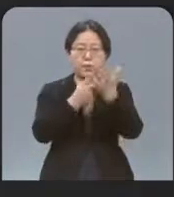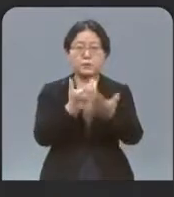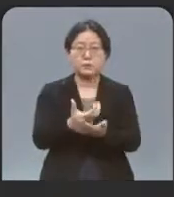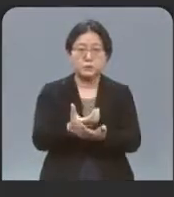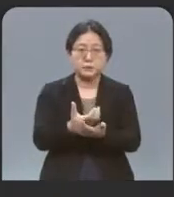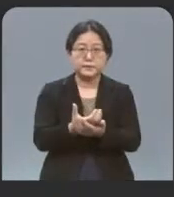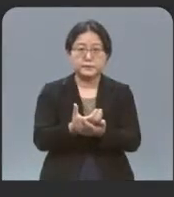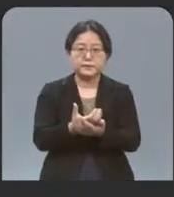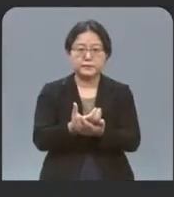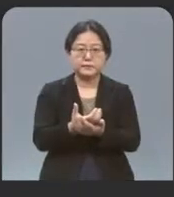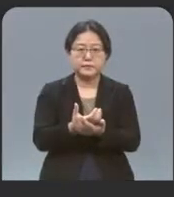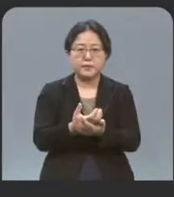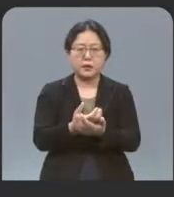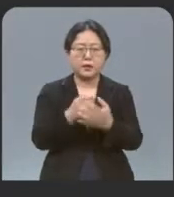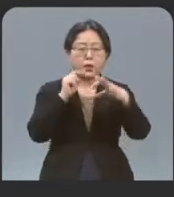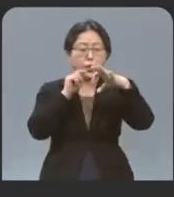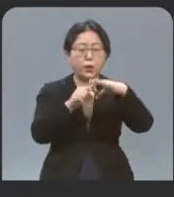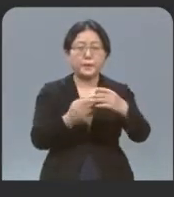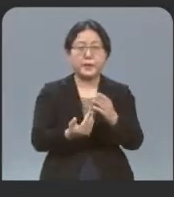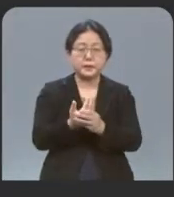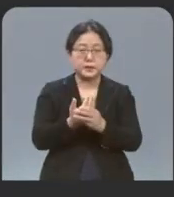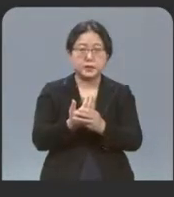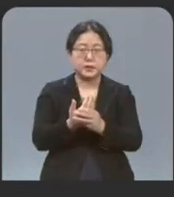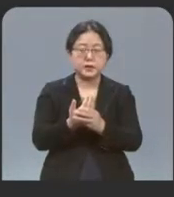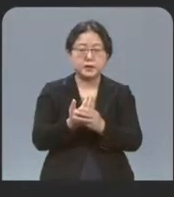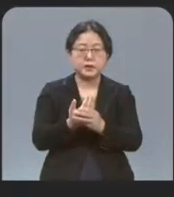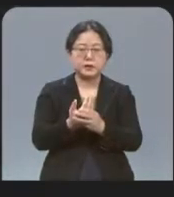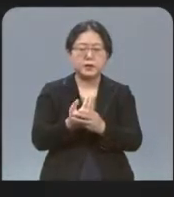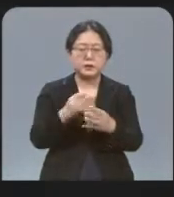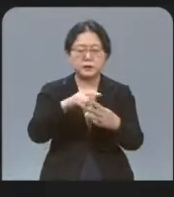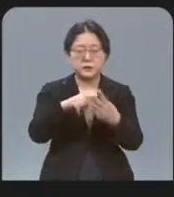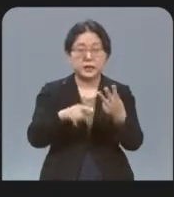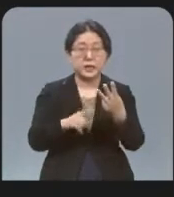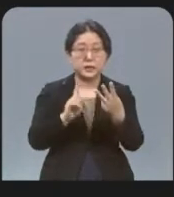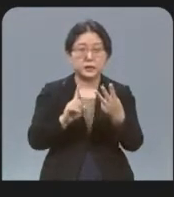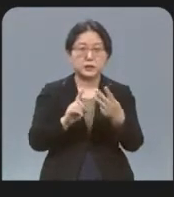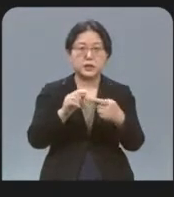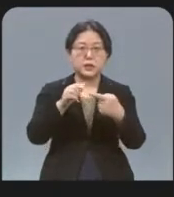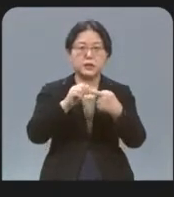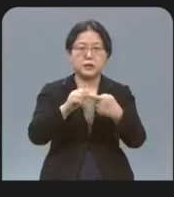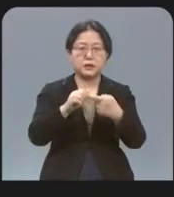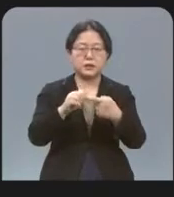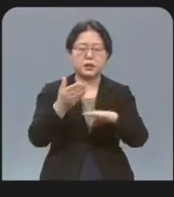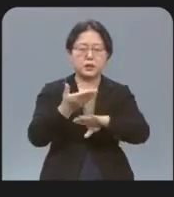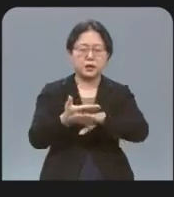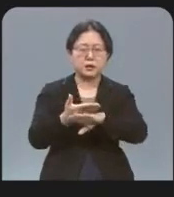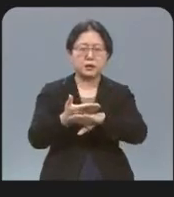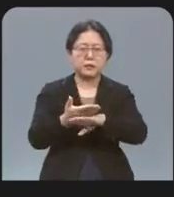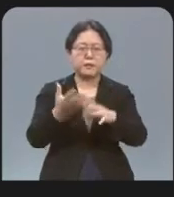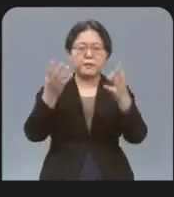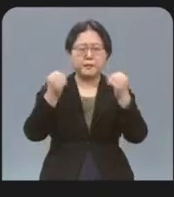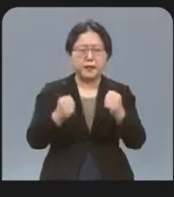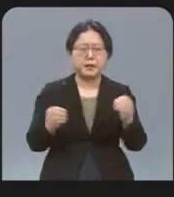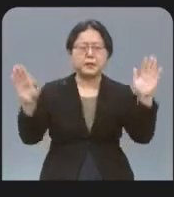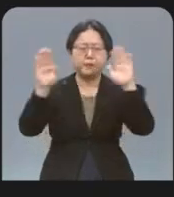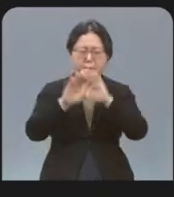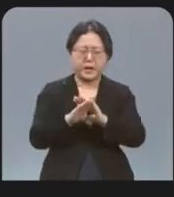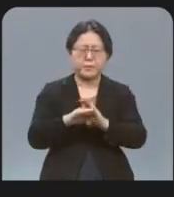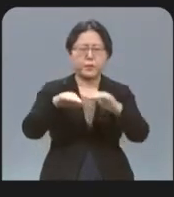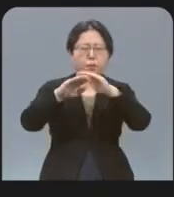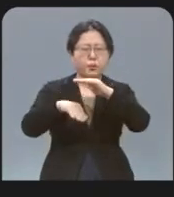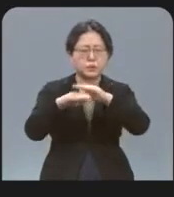보고서입니다. 공급 발생 원인을 크게 세 가지로 꼽고 있습니다. 다른 원전보다 훨씬 많았던 야간 타설로